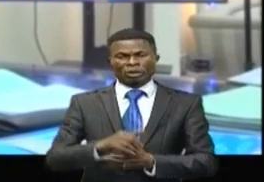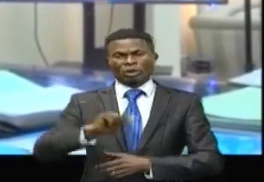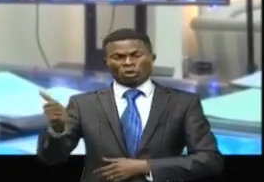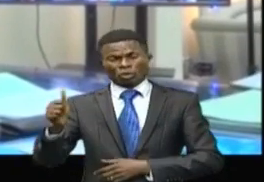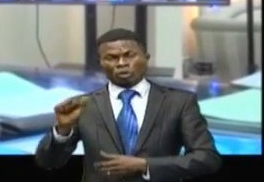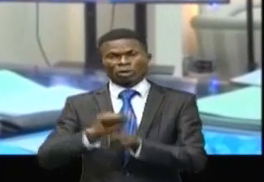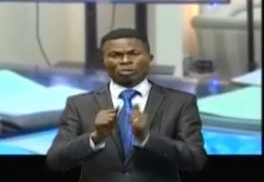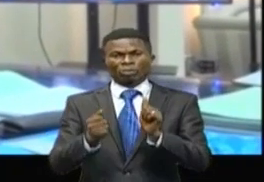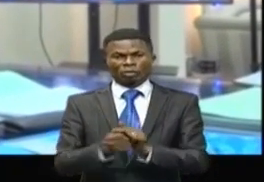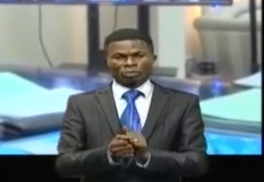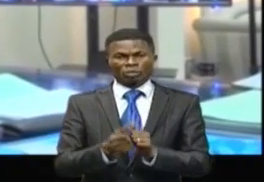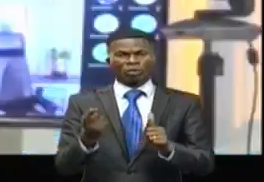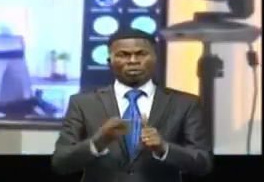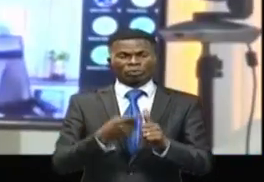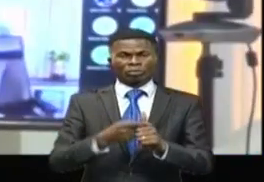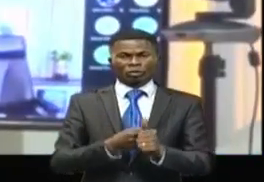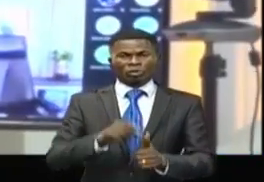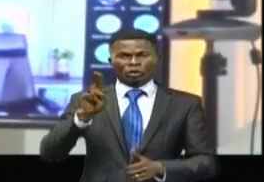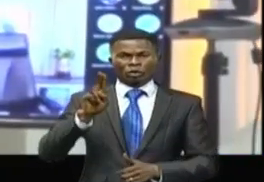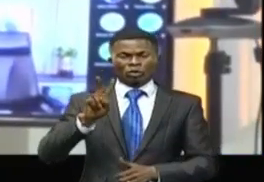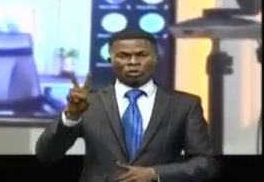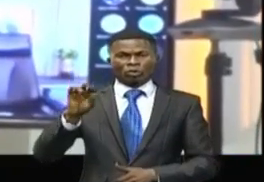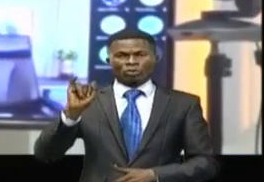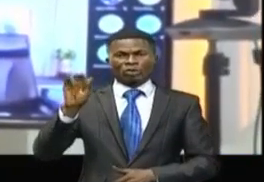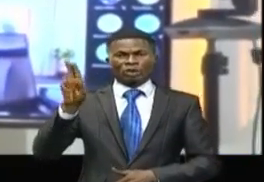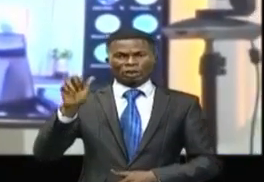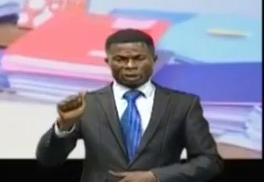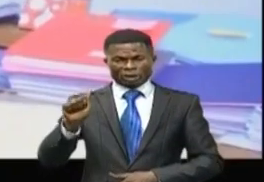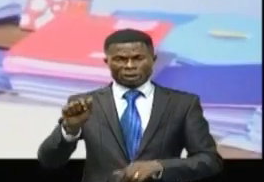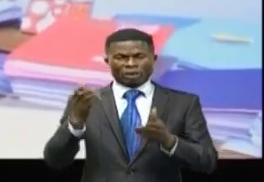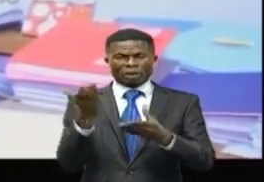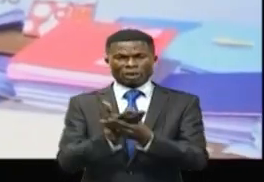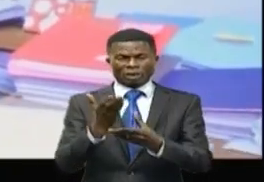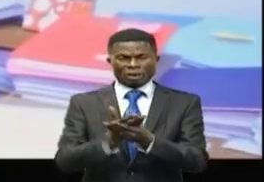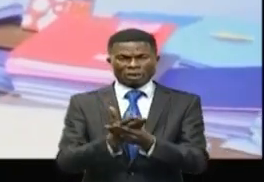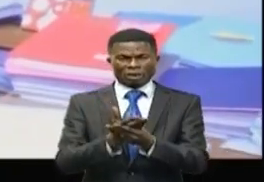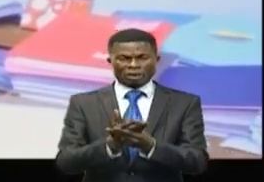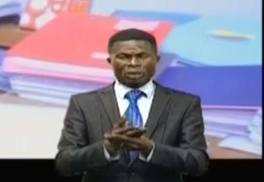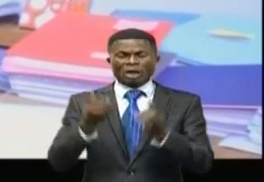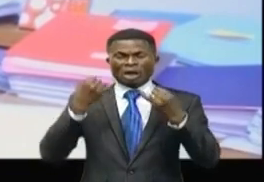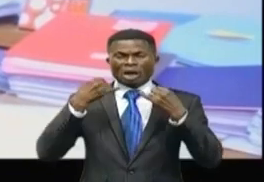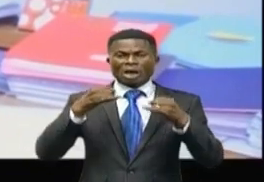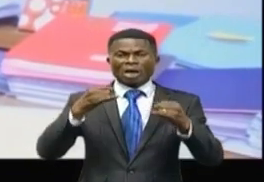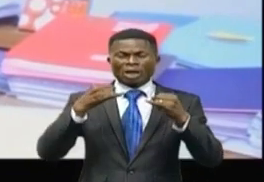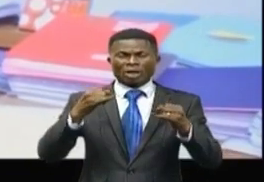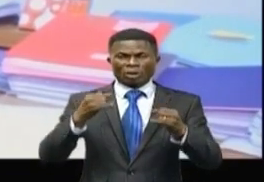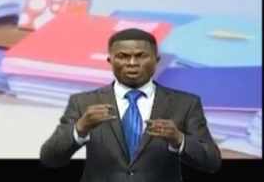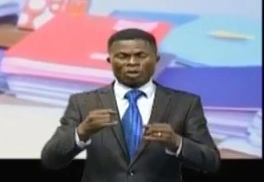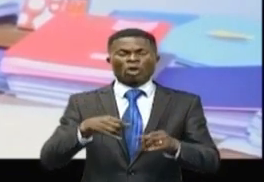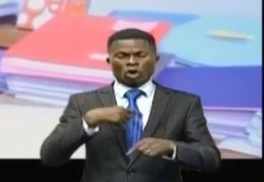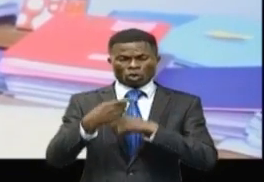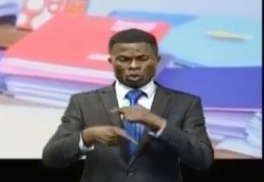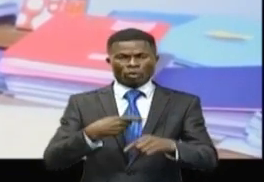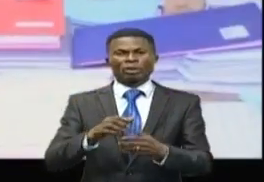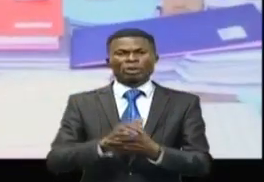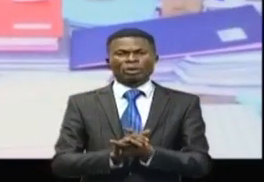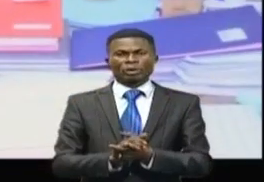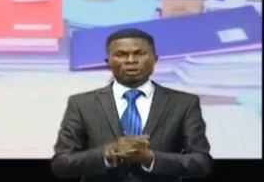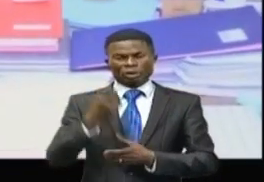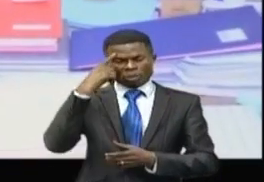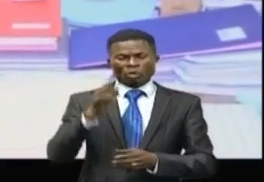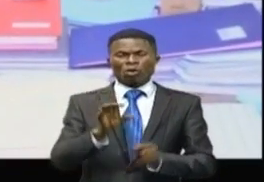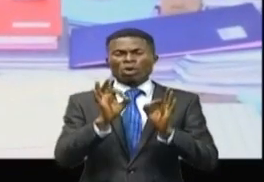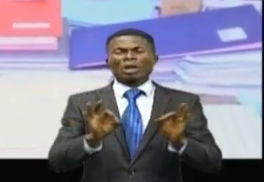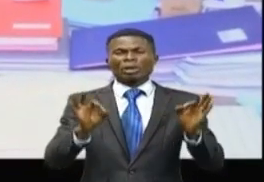notamment à ou vira au sud kivu un dossier des réquisitions d'information a été ouvert pour l'essentiel